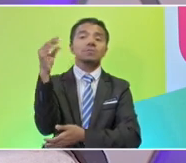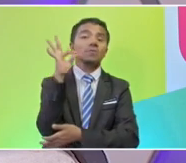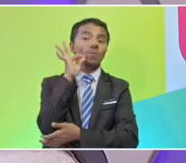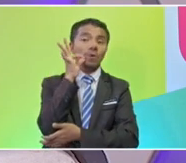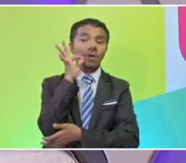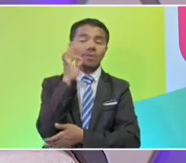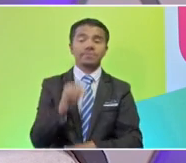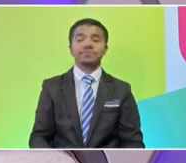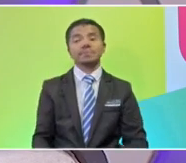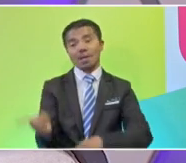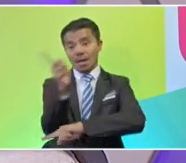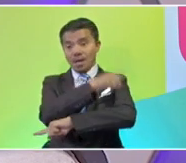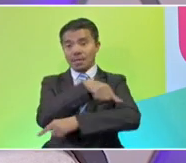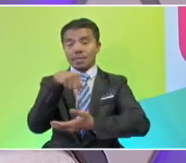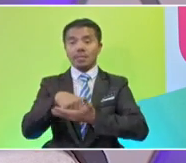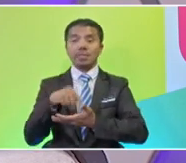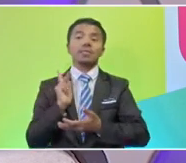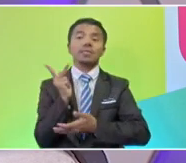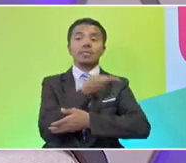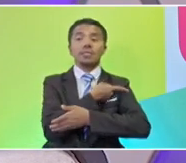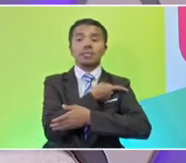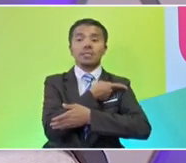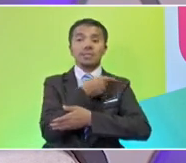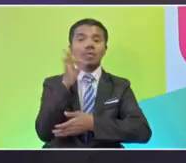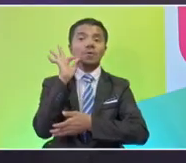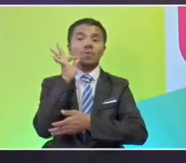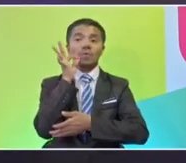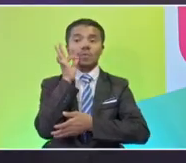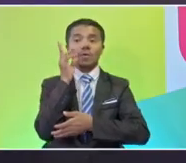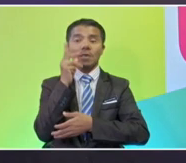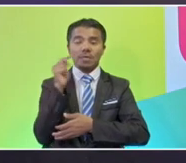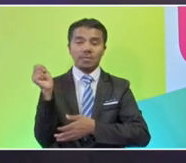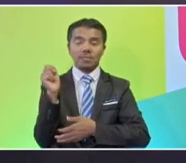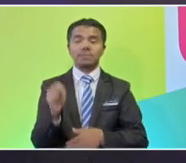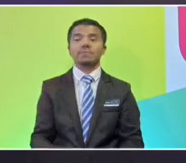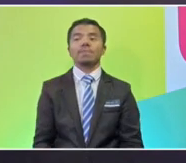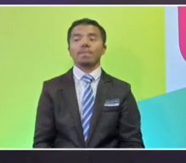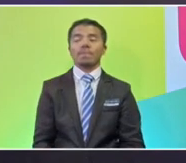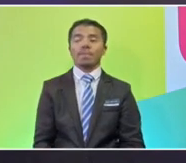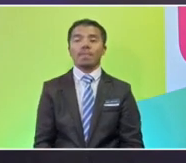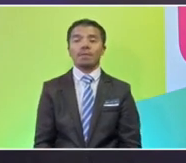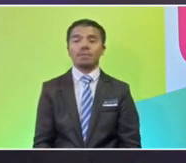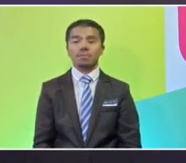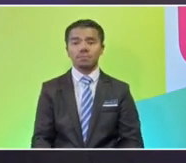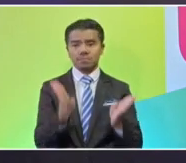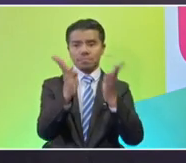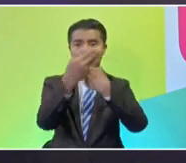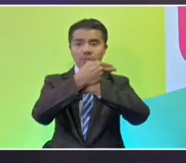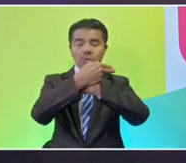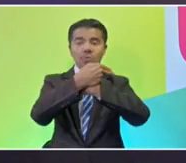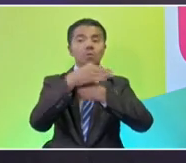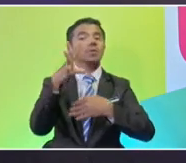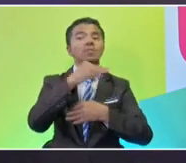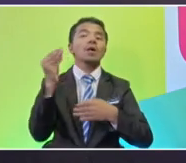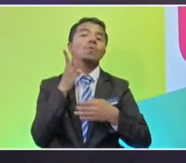hari ini kita fokus kepada buah-buahan kita fokus kepada bentuk buah dengan warna